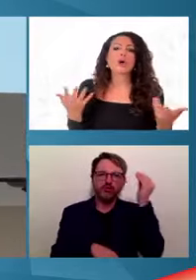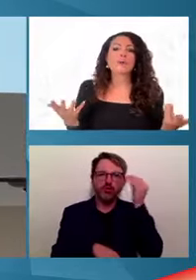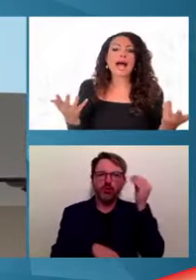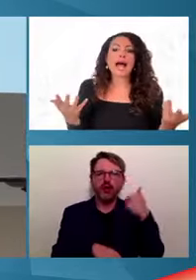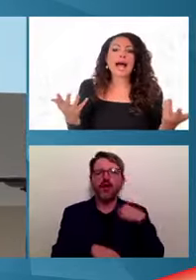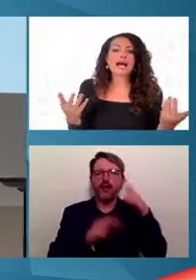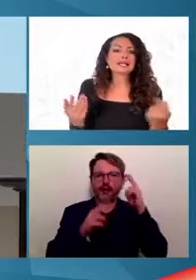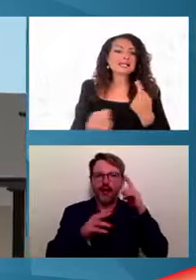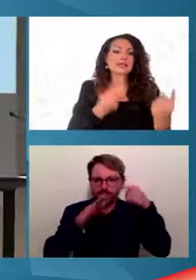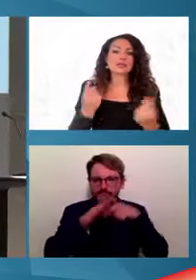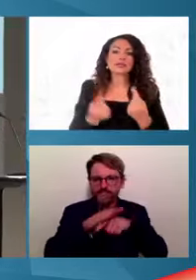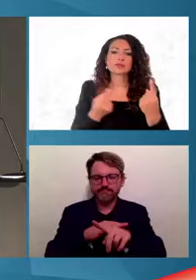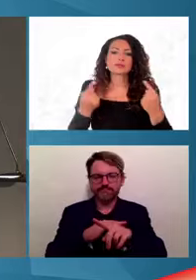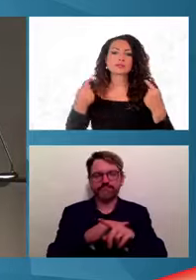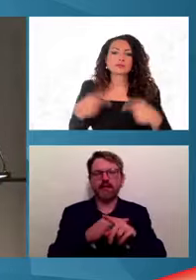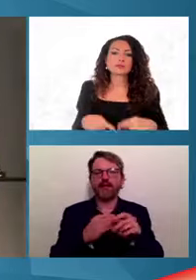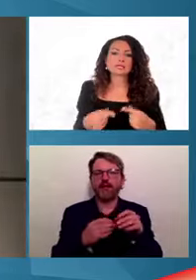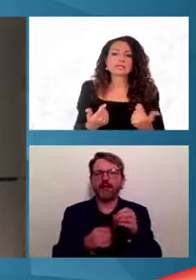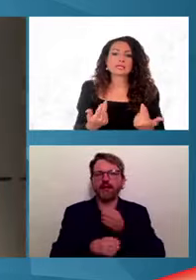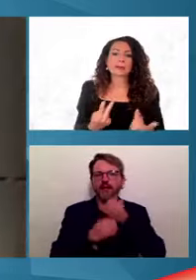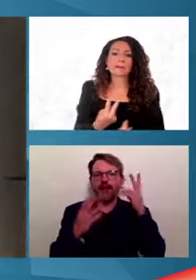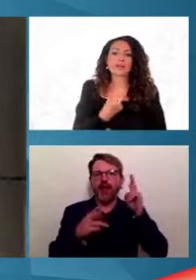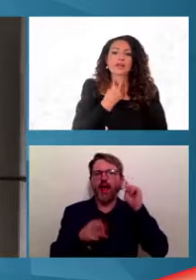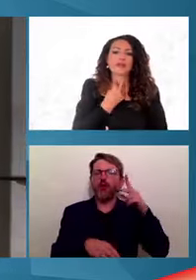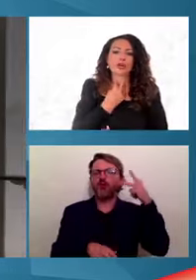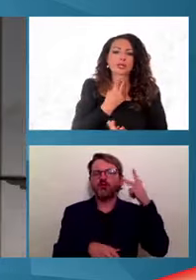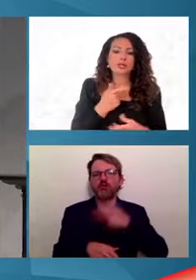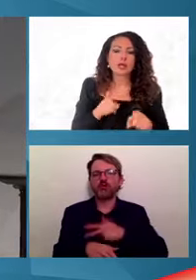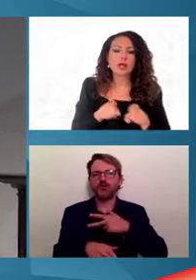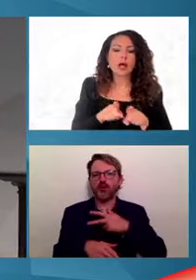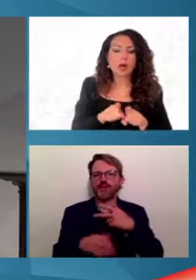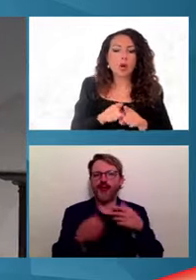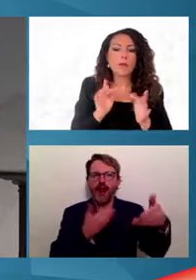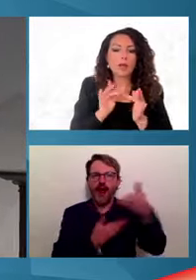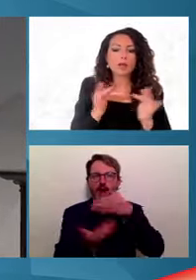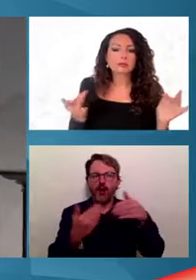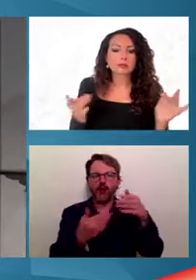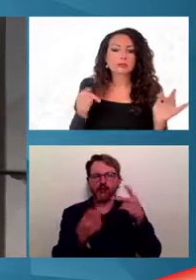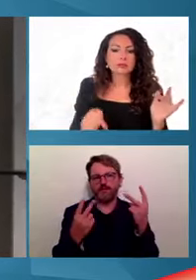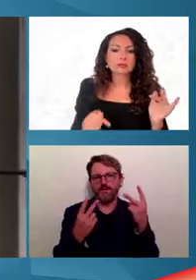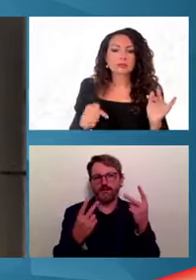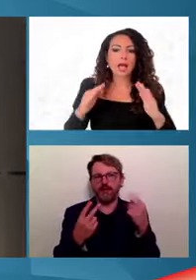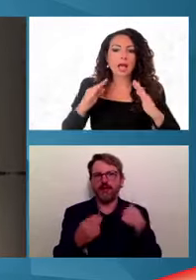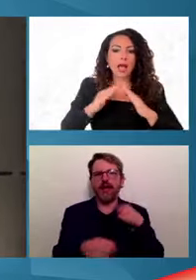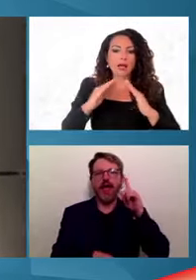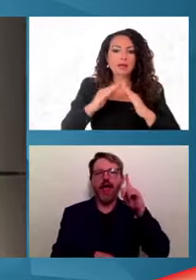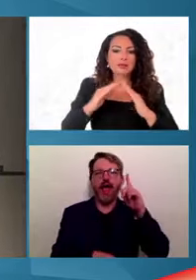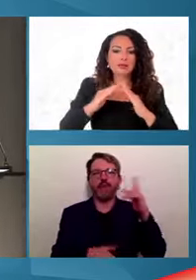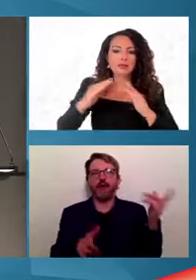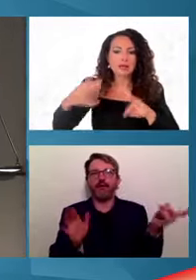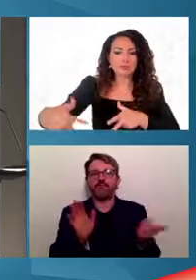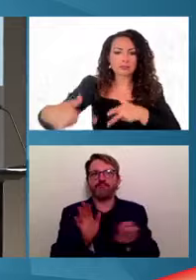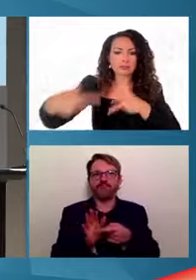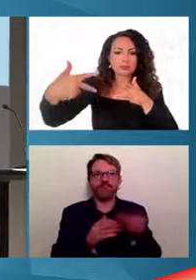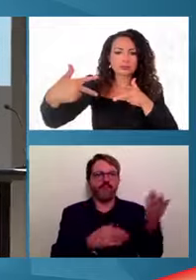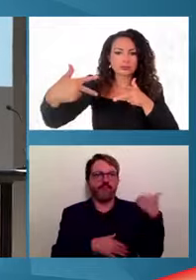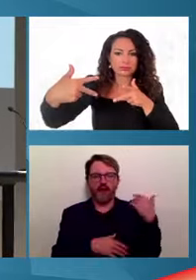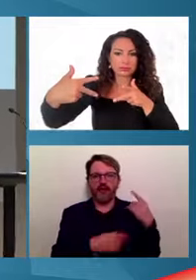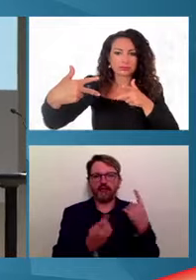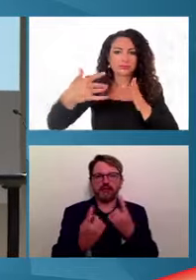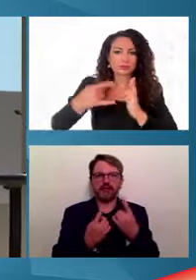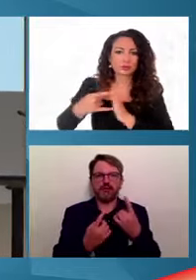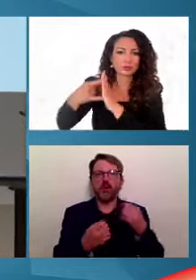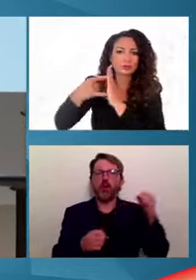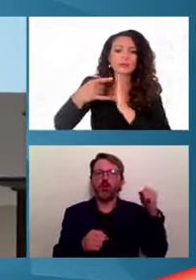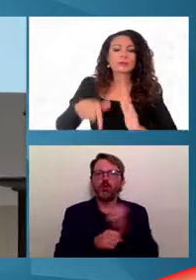indietro nessuno, i programmi sono andati avanti ed è per questo che io mi permetto anche di fare un grandissimo ringraziamento ai dirigenti scolastici,